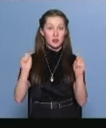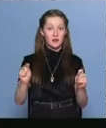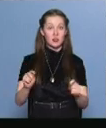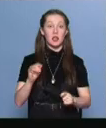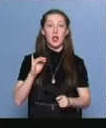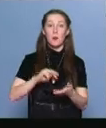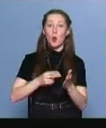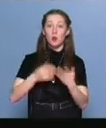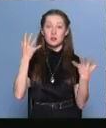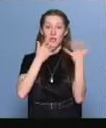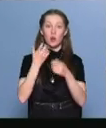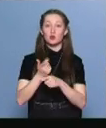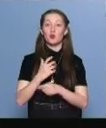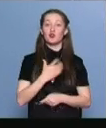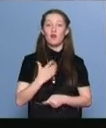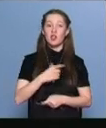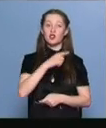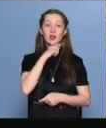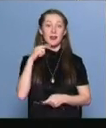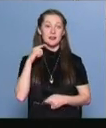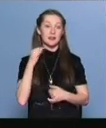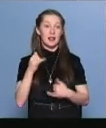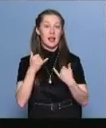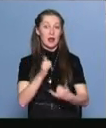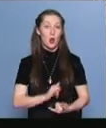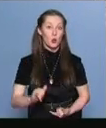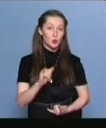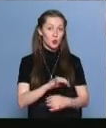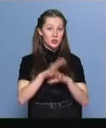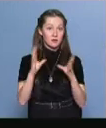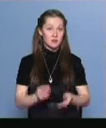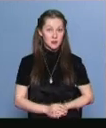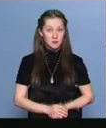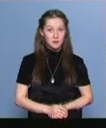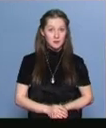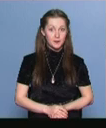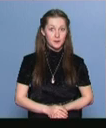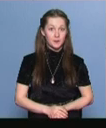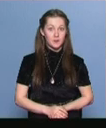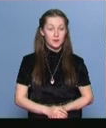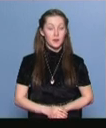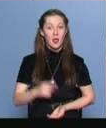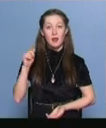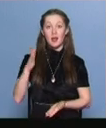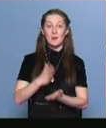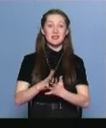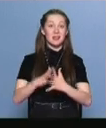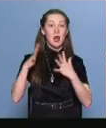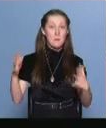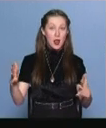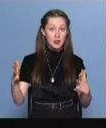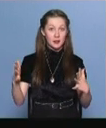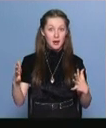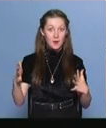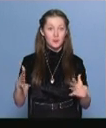экономически важен для региона и страны в целом. И пока все идет в графике. Там есть глобальная, так сказать, может